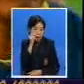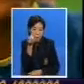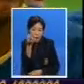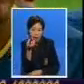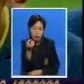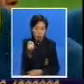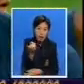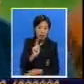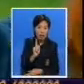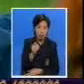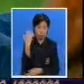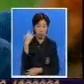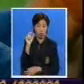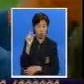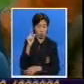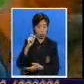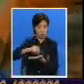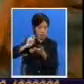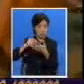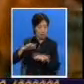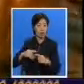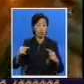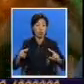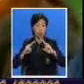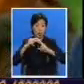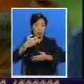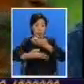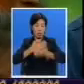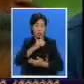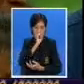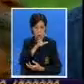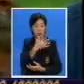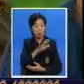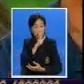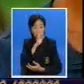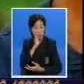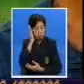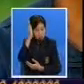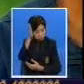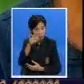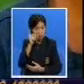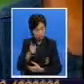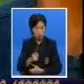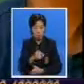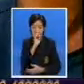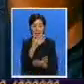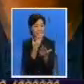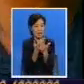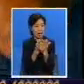ะ คร ับเพิ่งเซ็นไปเมื่อวันศุกร์เนี่ยก็เลยบอกกระทรวงพาณิชย์ว่าถึงเวลาไปถึงพี่น้องประชาชนจริงๆเนี่ยอย่าไปบอกแค่ราค